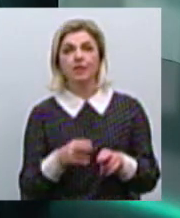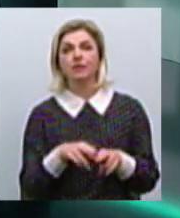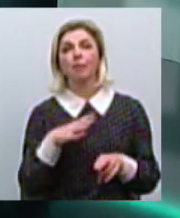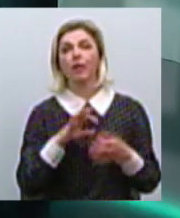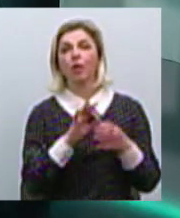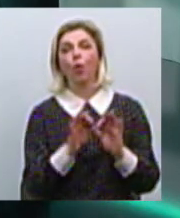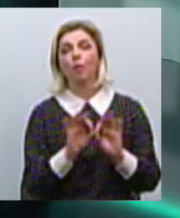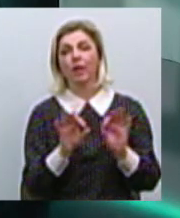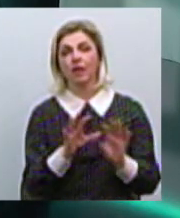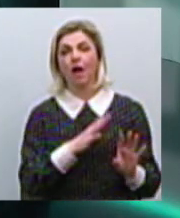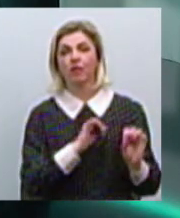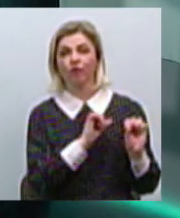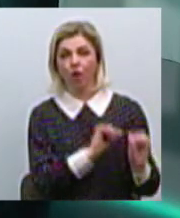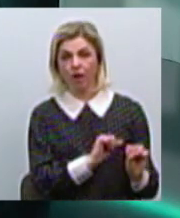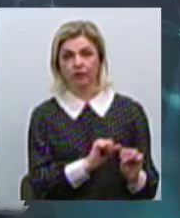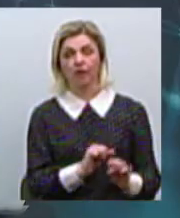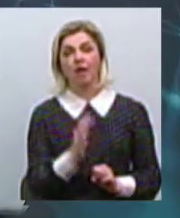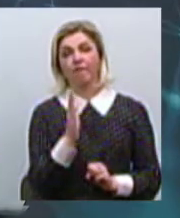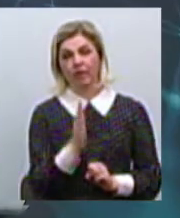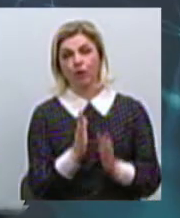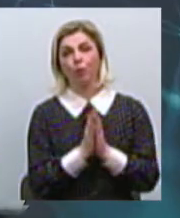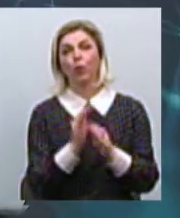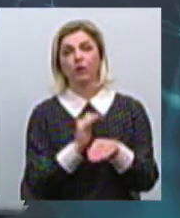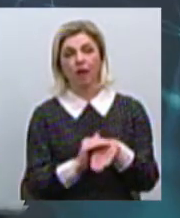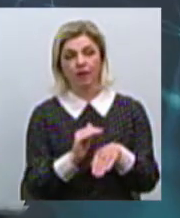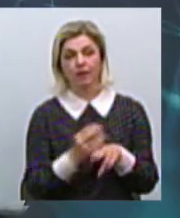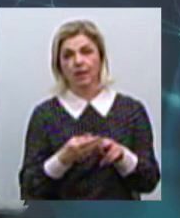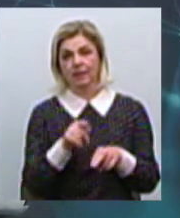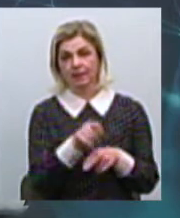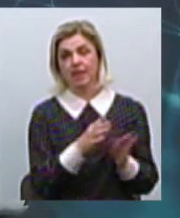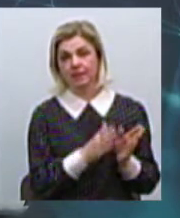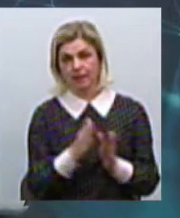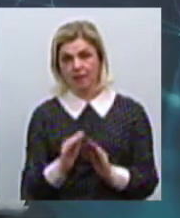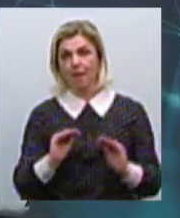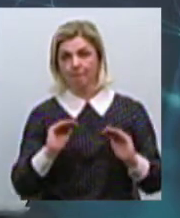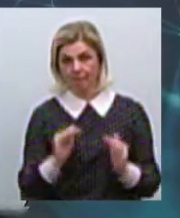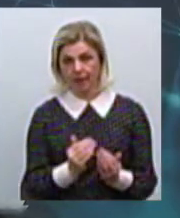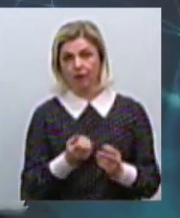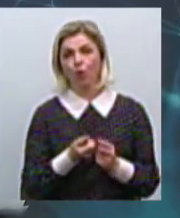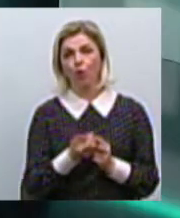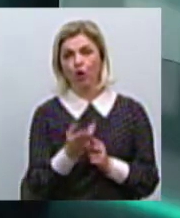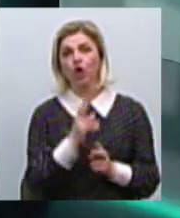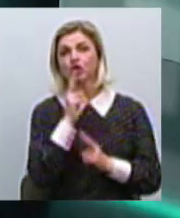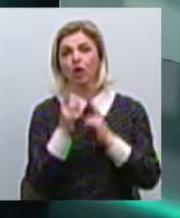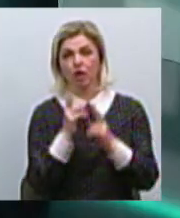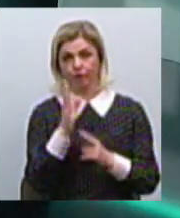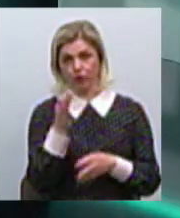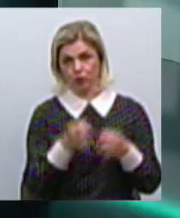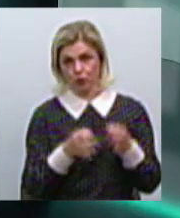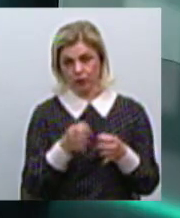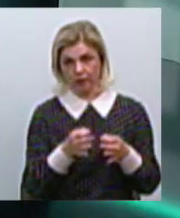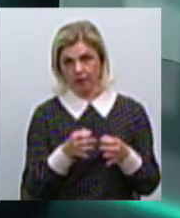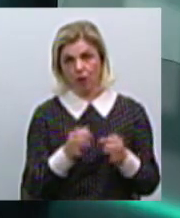працюємо в прямому ефірі. Це тема дня. Віталію, будь ласка, ця система мінімалізує кількість оскаржень в суді? Чи